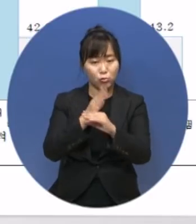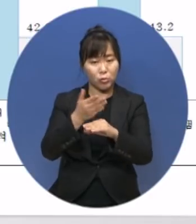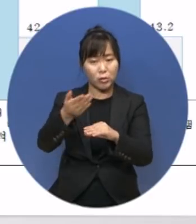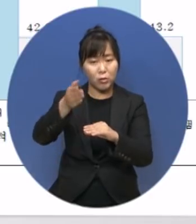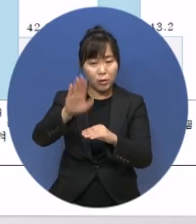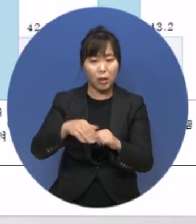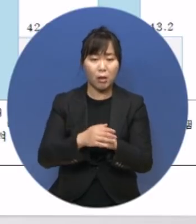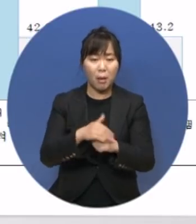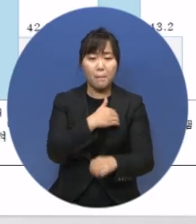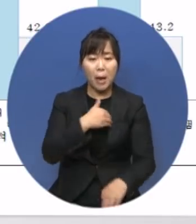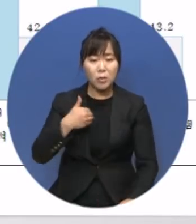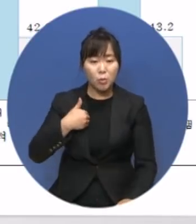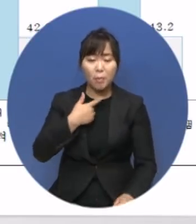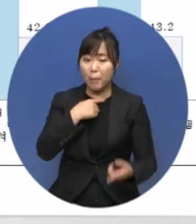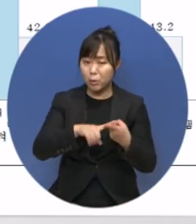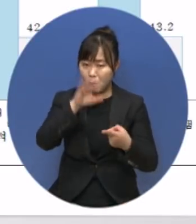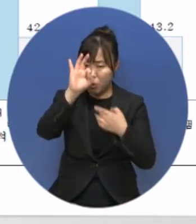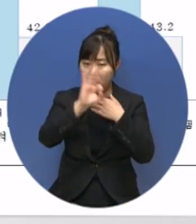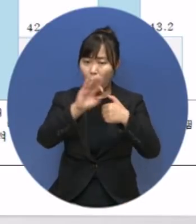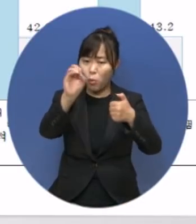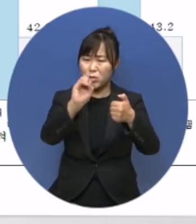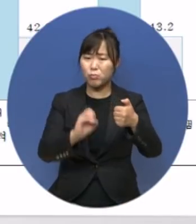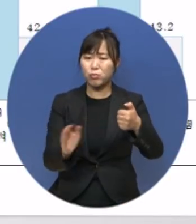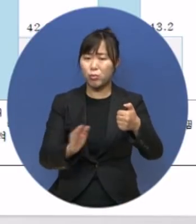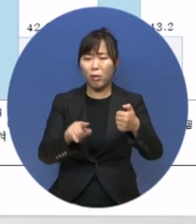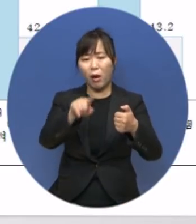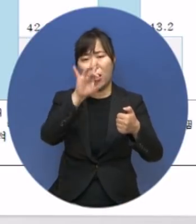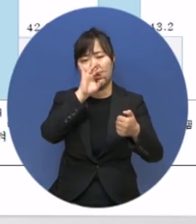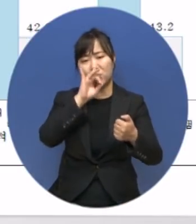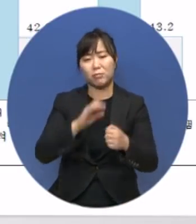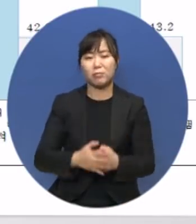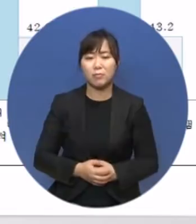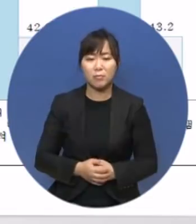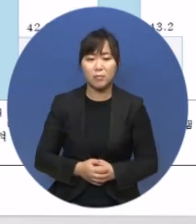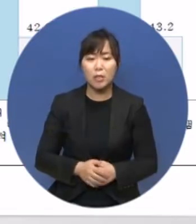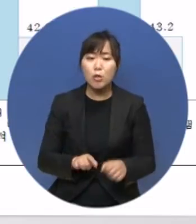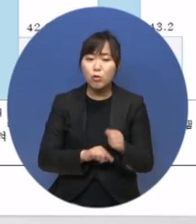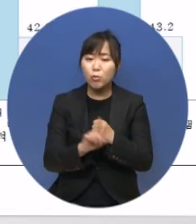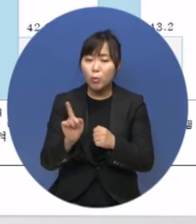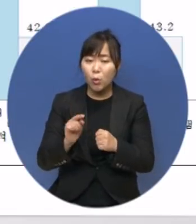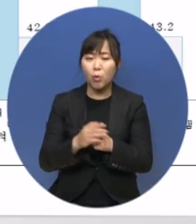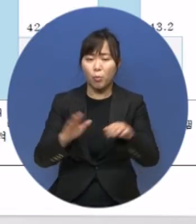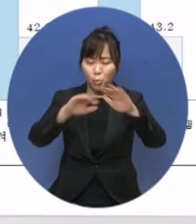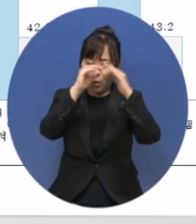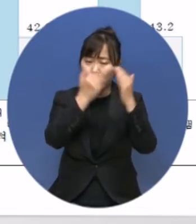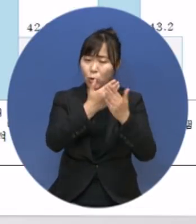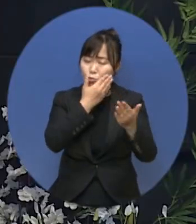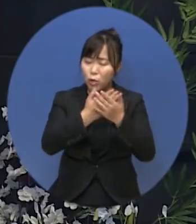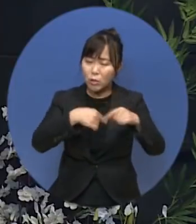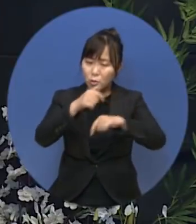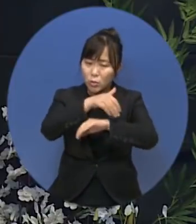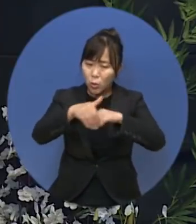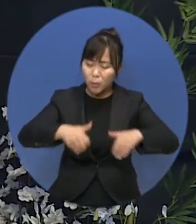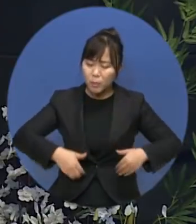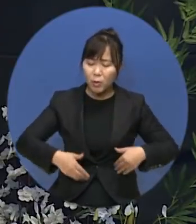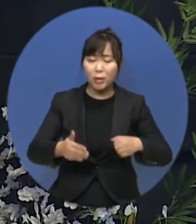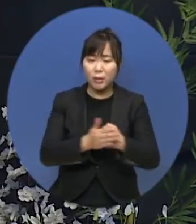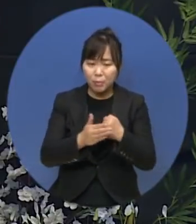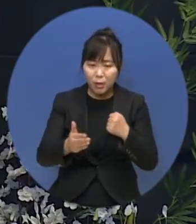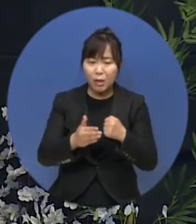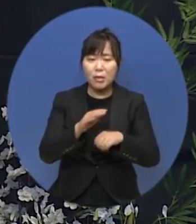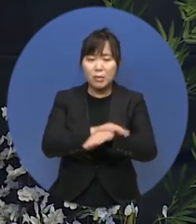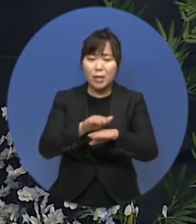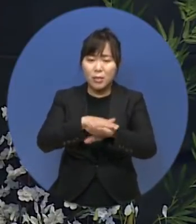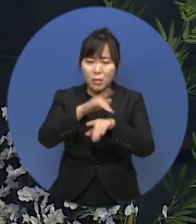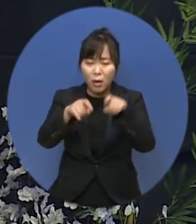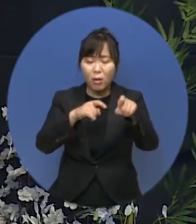그런데 만족도를 보시면 50%가 모두가 안 됩니다. 이 이유는 모두가 중요한 정책이고 필요하기 때문에 잘